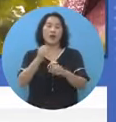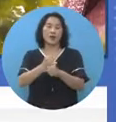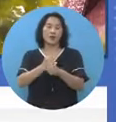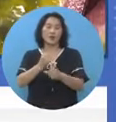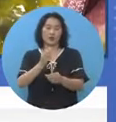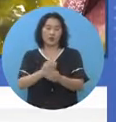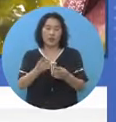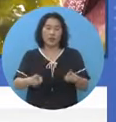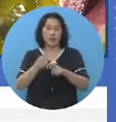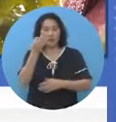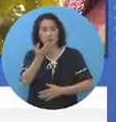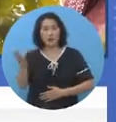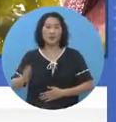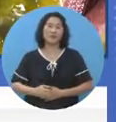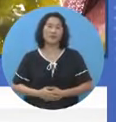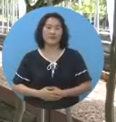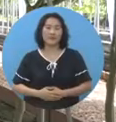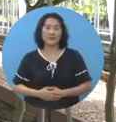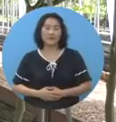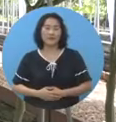한창입니다. 함께 보시죠.